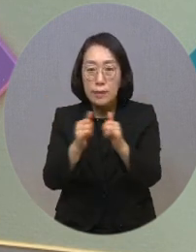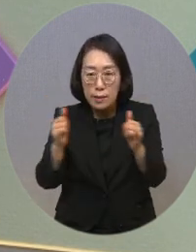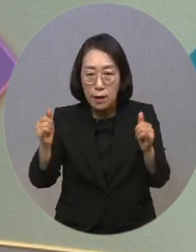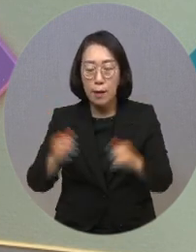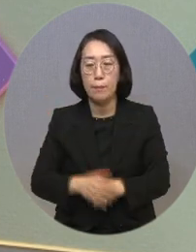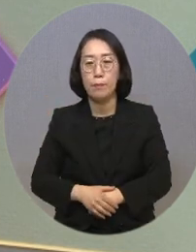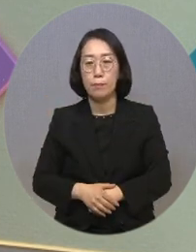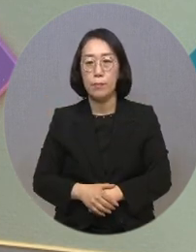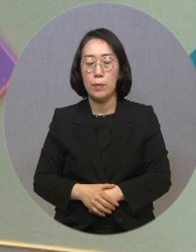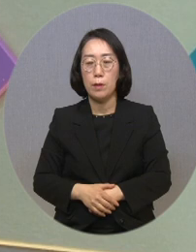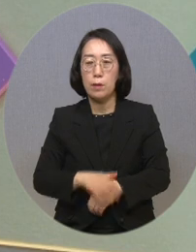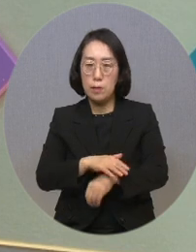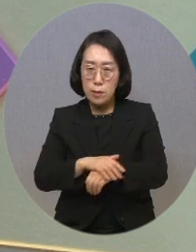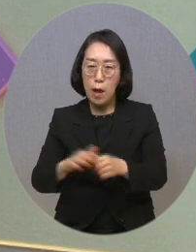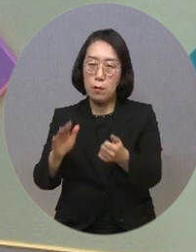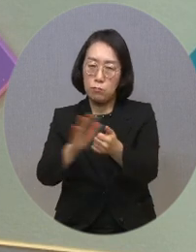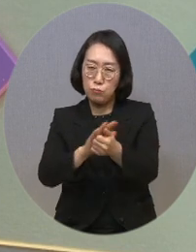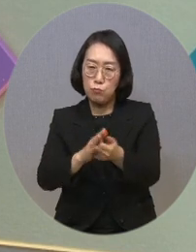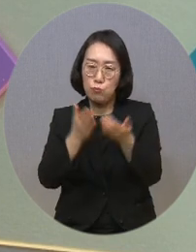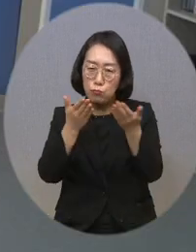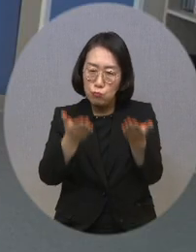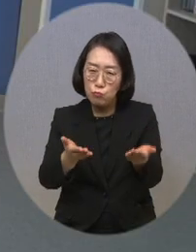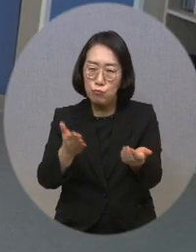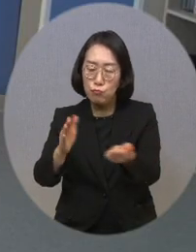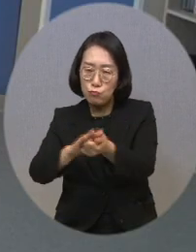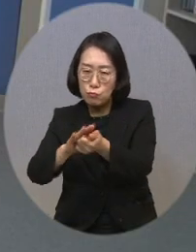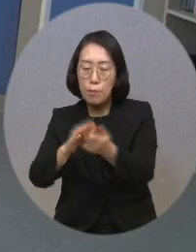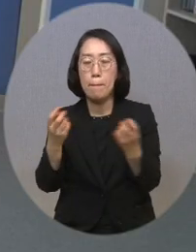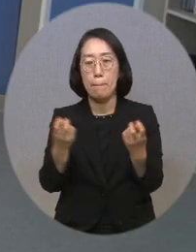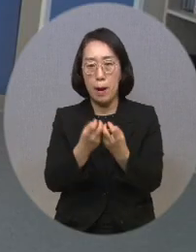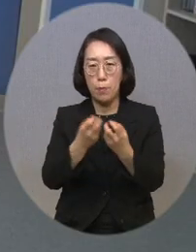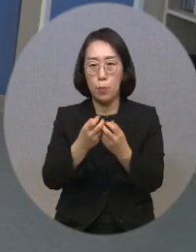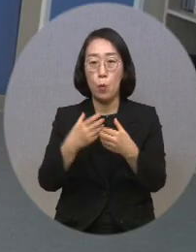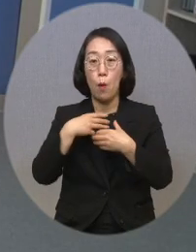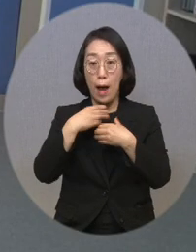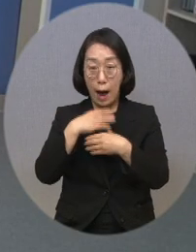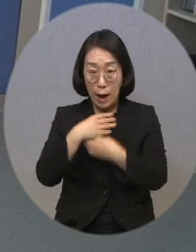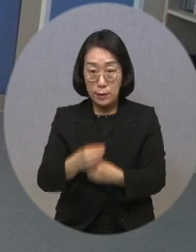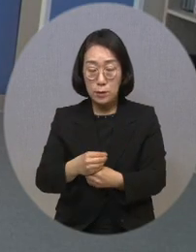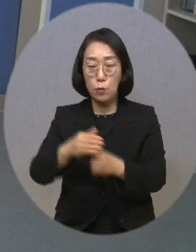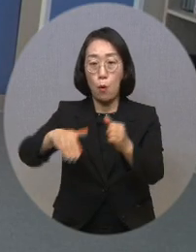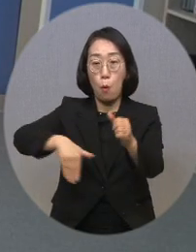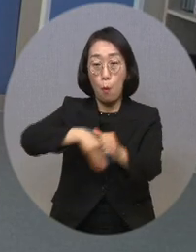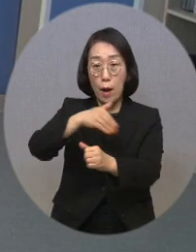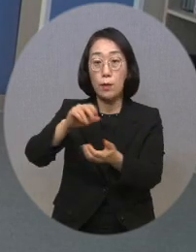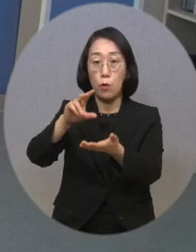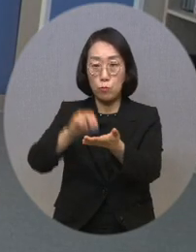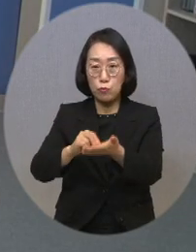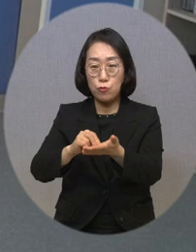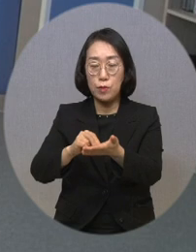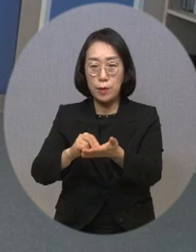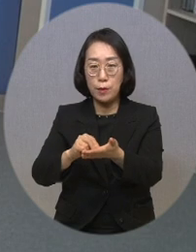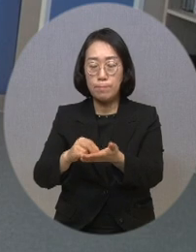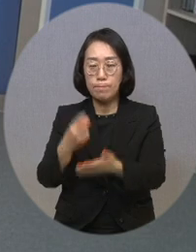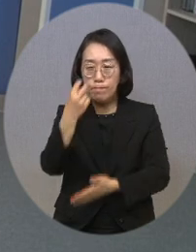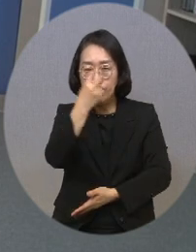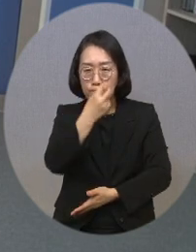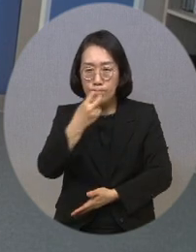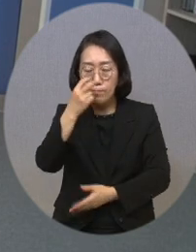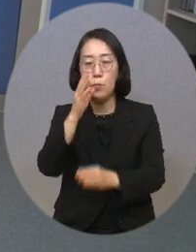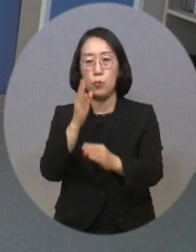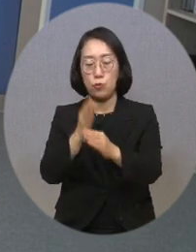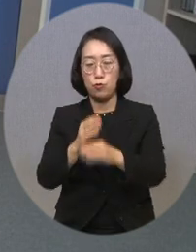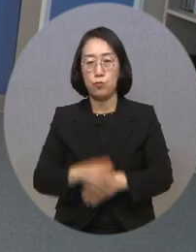처우 개선이라든지 여러 가지 안전 문제, 환경 문제 이런 것들에 대해서 신경을 쓰고 있습니다.